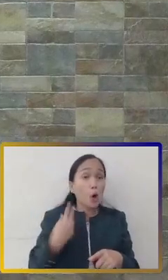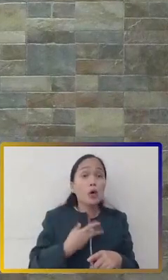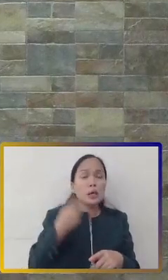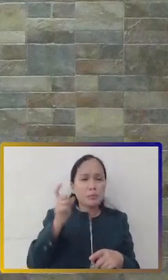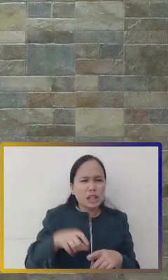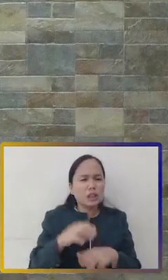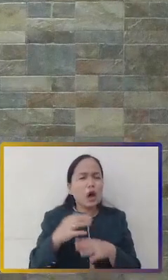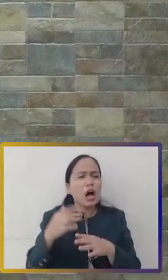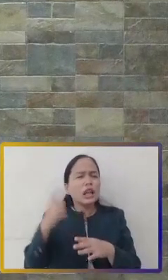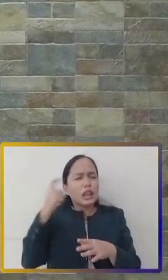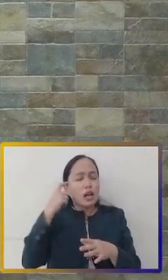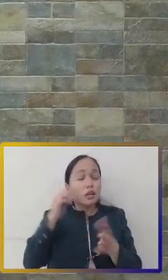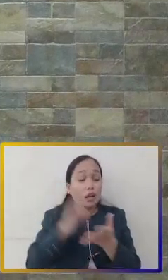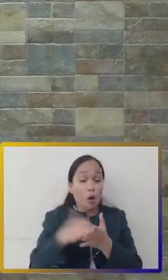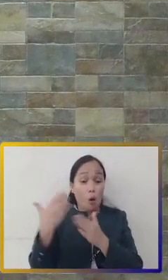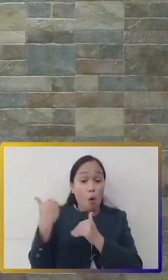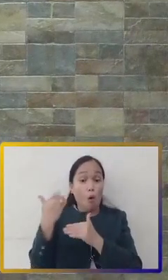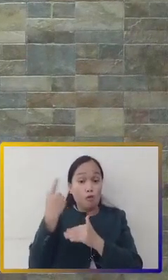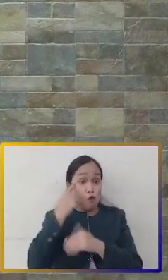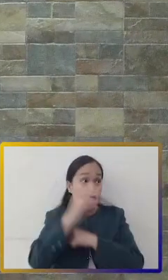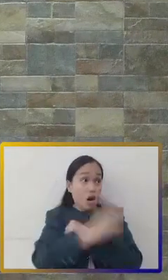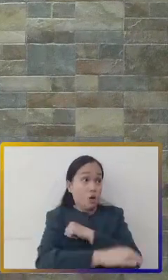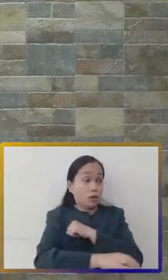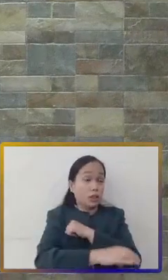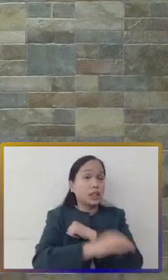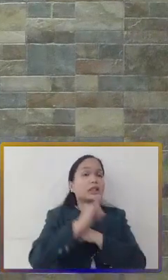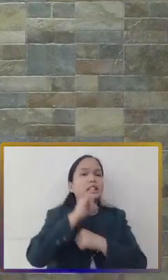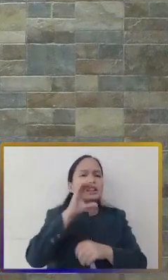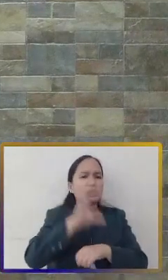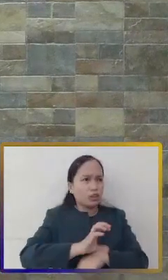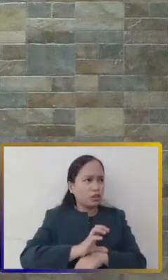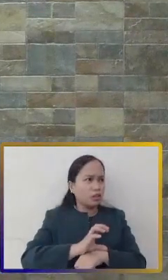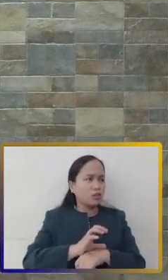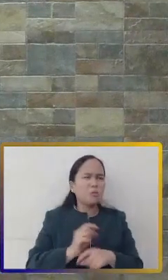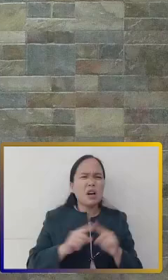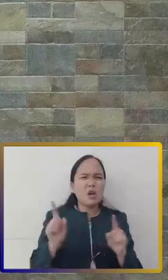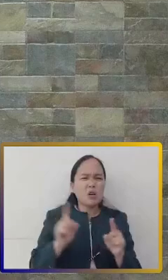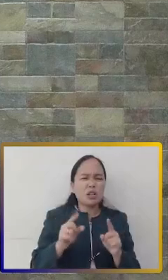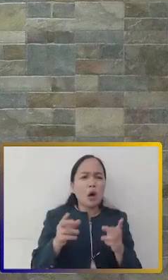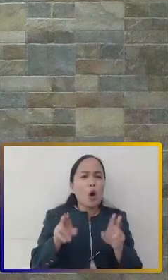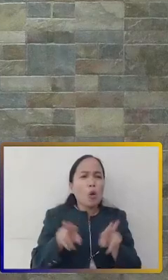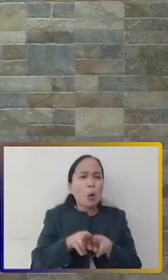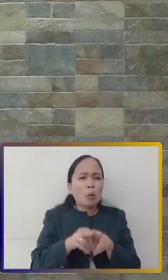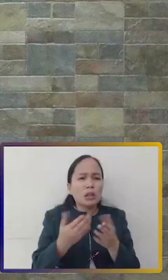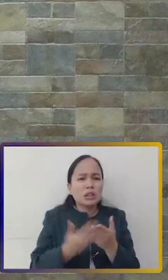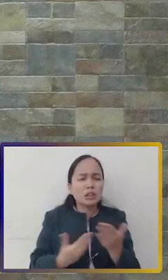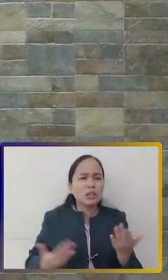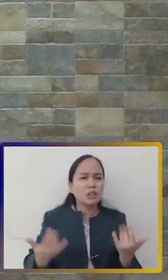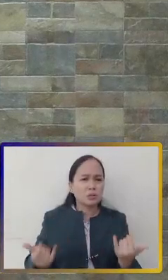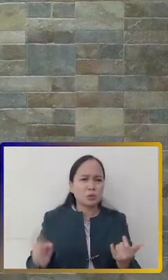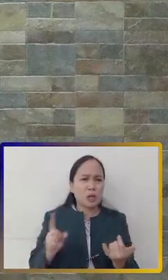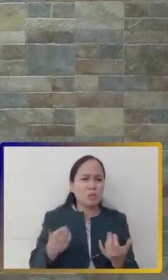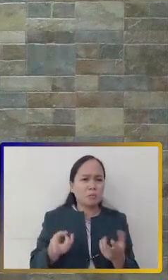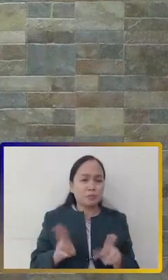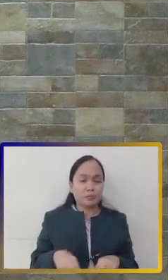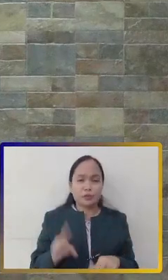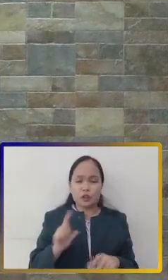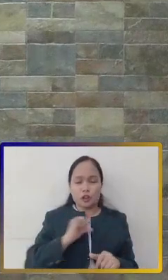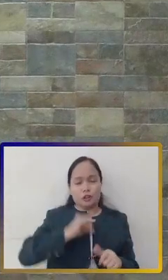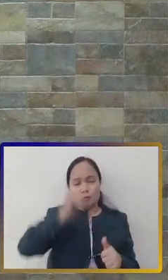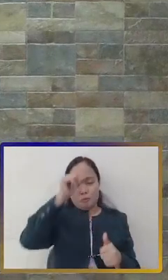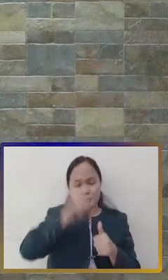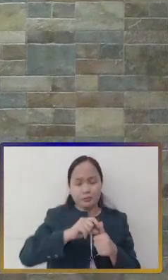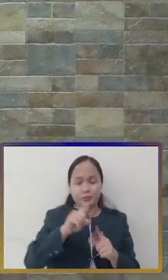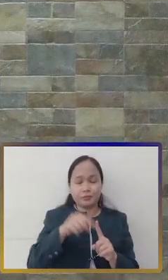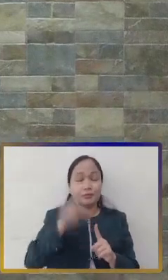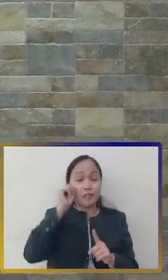simbahan. Yun dapat. Pero iba na yung ordinary ngayon eh. Yung common na nangyayari ngayon. Parang naalala ko, tinanong ko si Sir Noel, ang